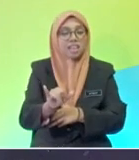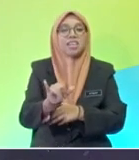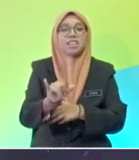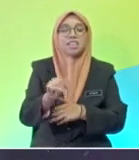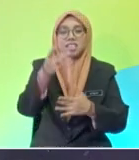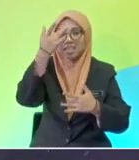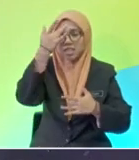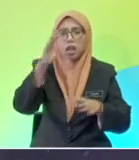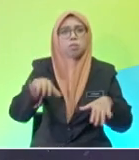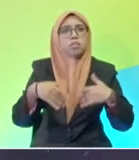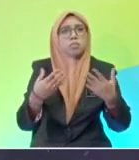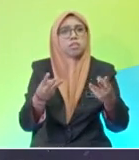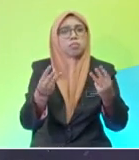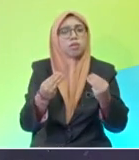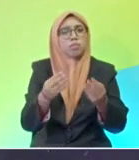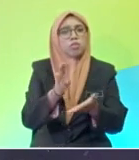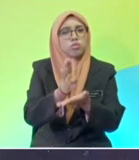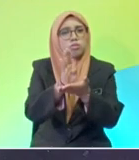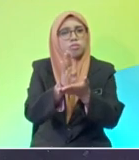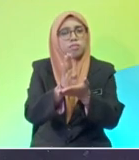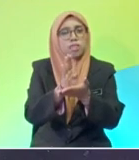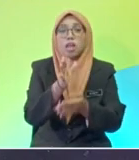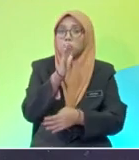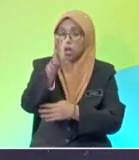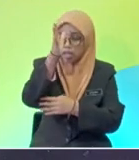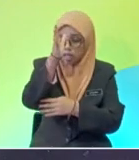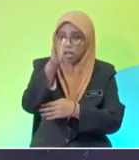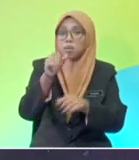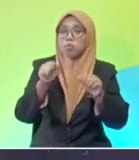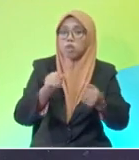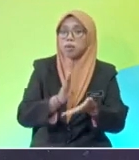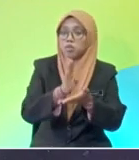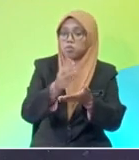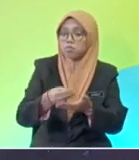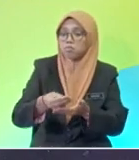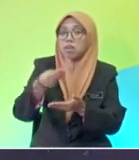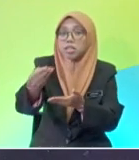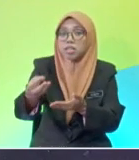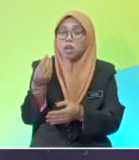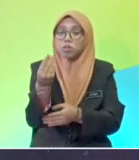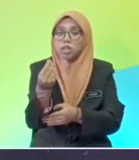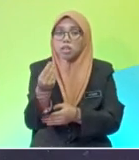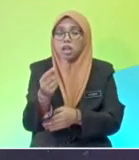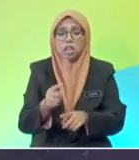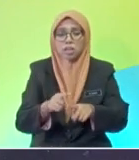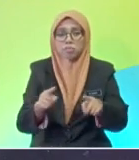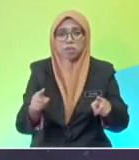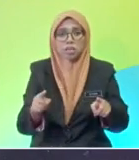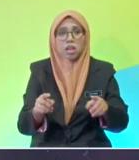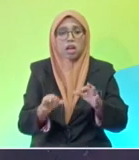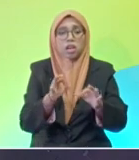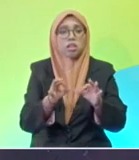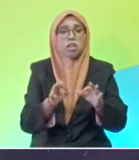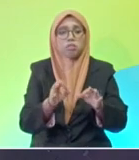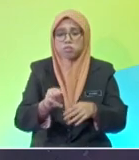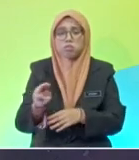kalau ibu ayah Mungkin dia Boleh bantu dari segi keuangan uang Ringgit tapi kita macam mana macam mana Cikgu